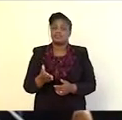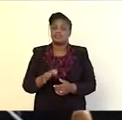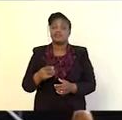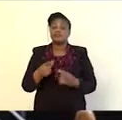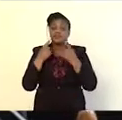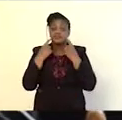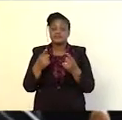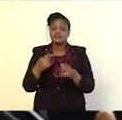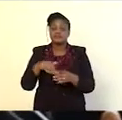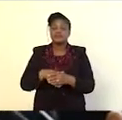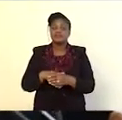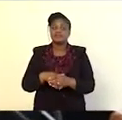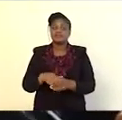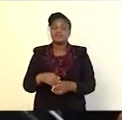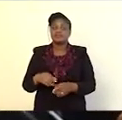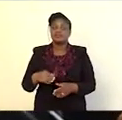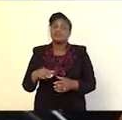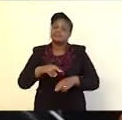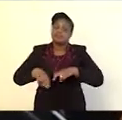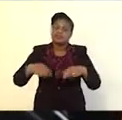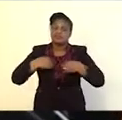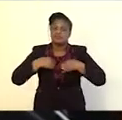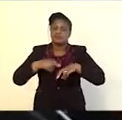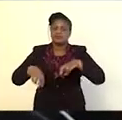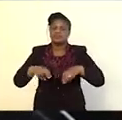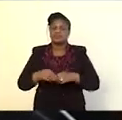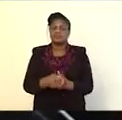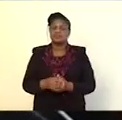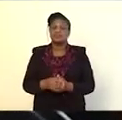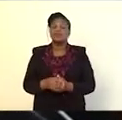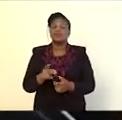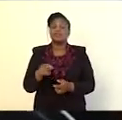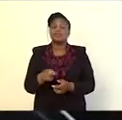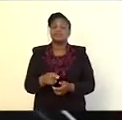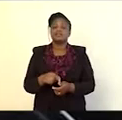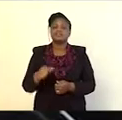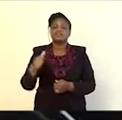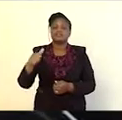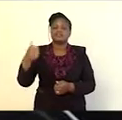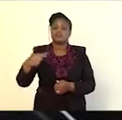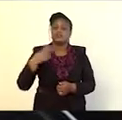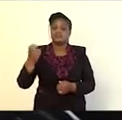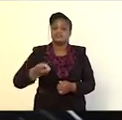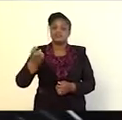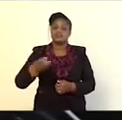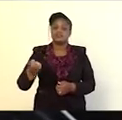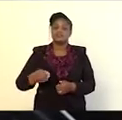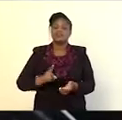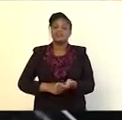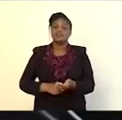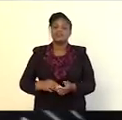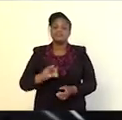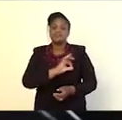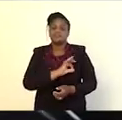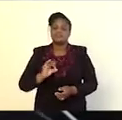vono mchakurudzo yangu vondoka, ndeche kudaiwo. Ipapo bandi kore rekutakurwa kwa vanhu retransport, pamwe chete ne hurumende,